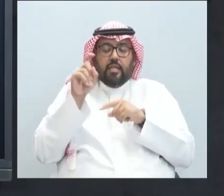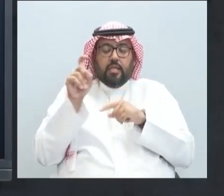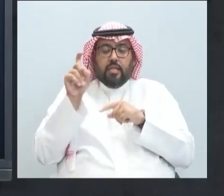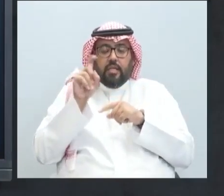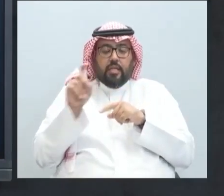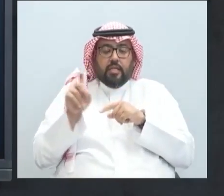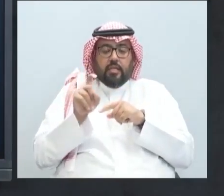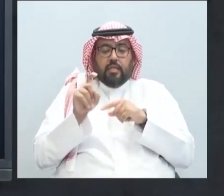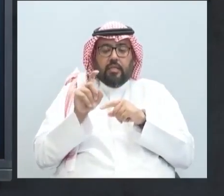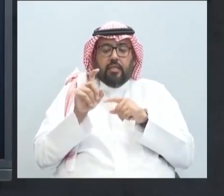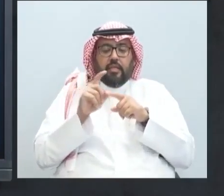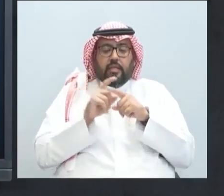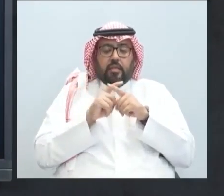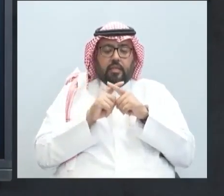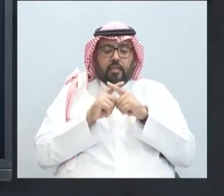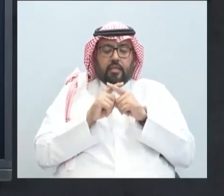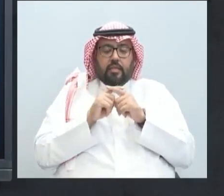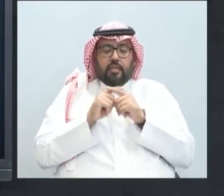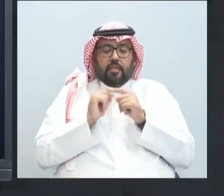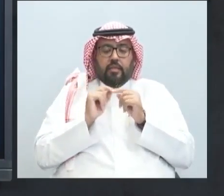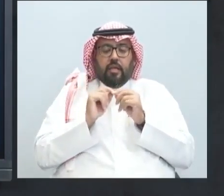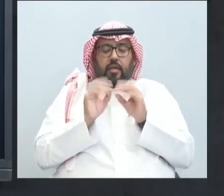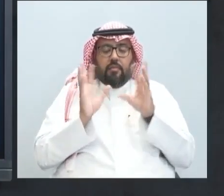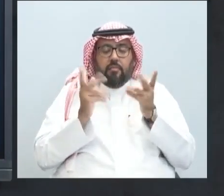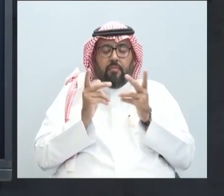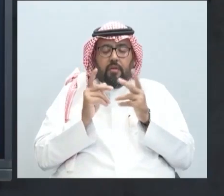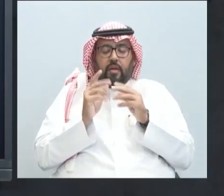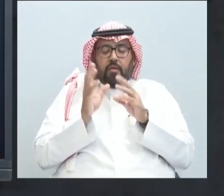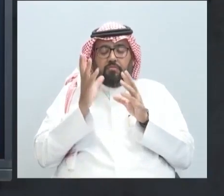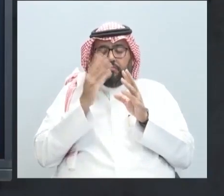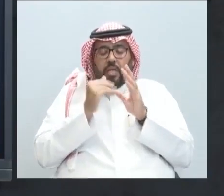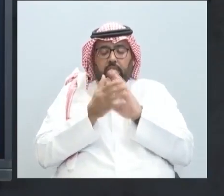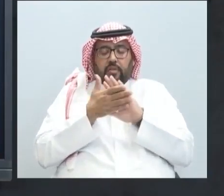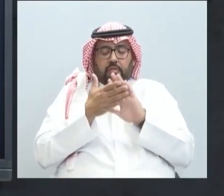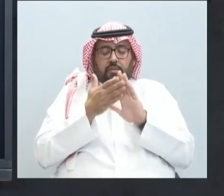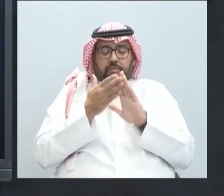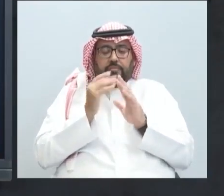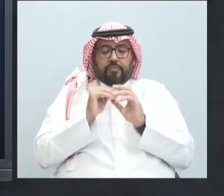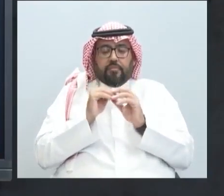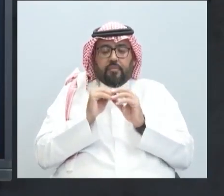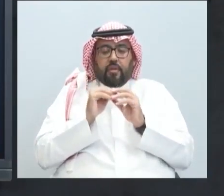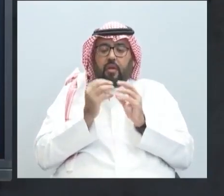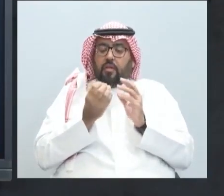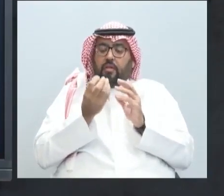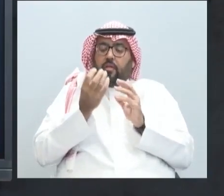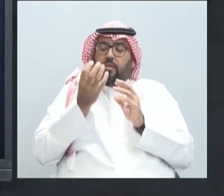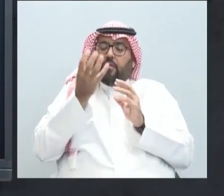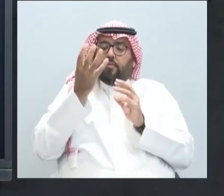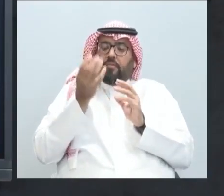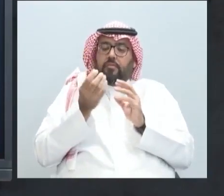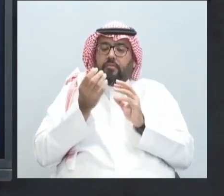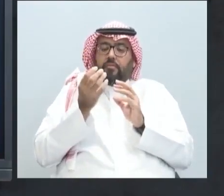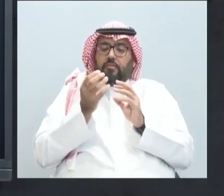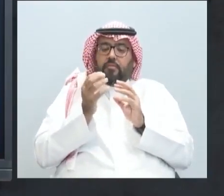شاهدناها شاهدنا اختفاء لهذه النويه غشاء النويه كذلك اختفاء للغلاف النووي بدات تظهر هذه الكروموسومات في